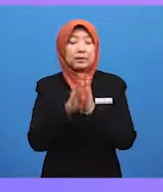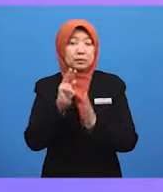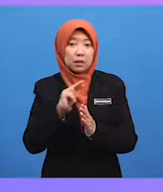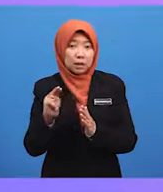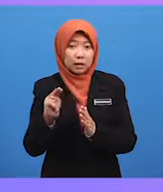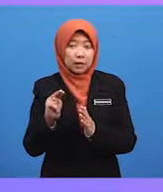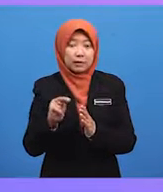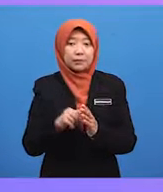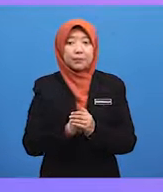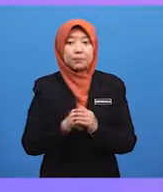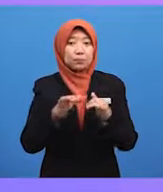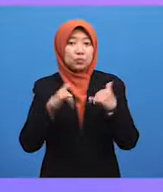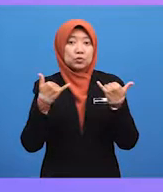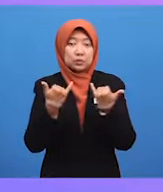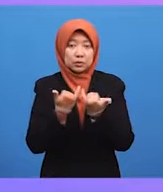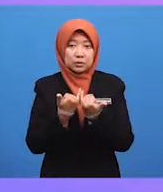A'udzubillahi